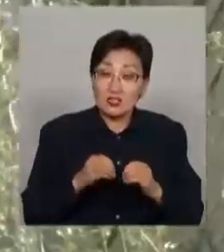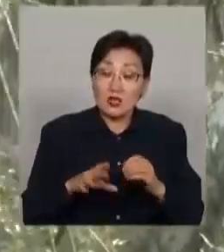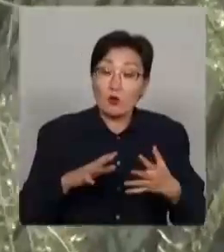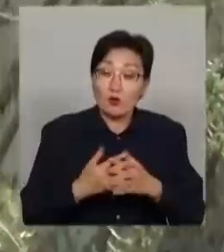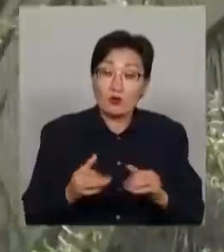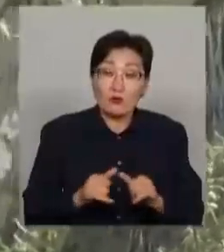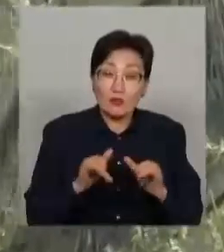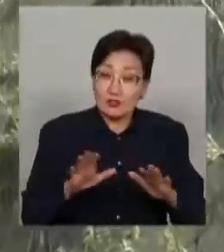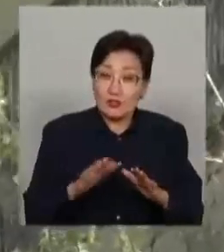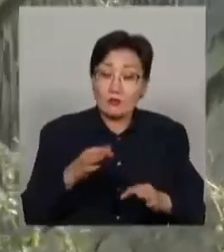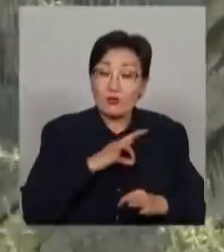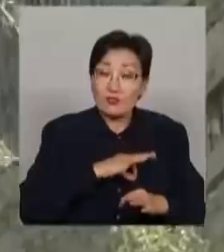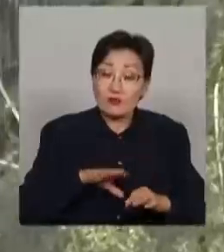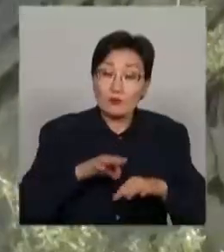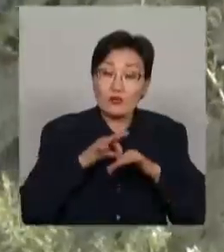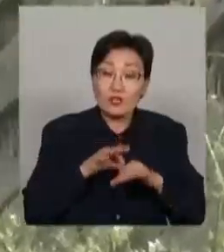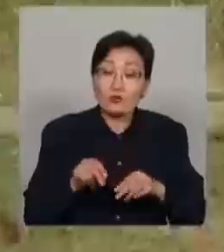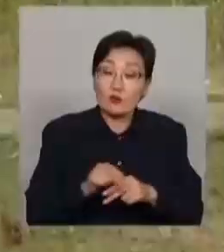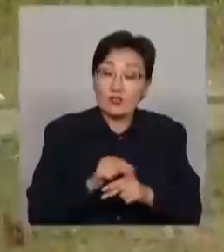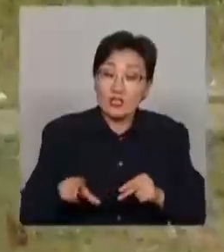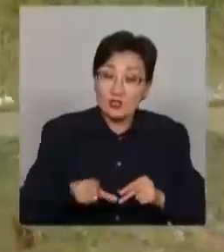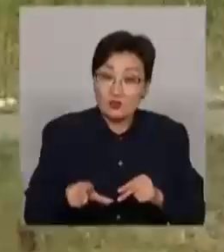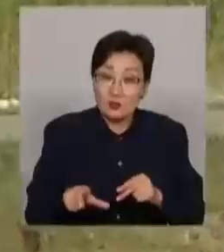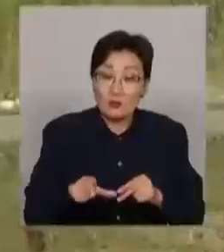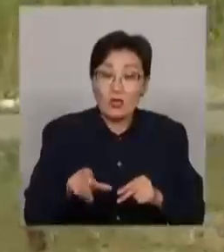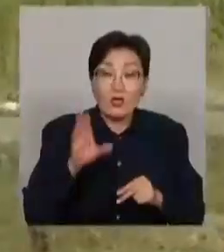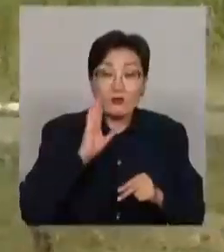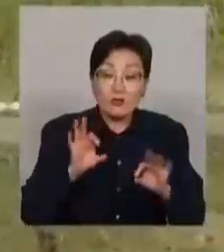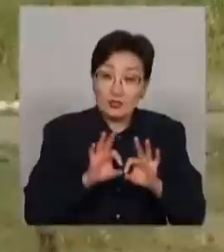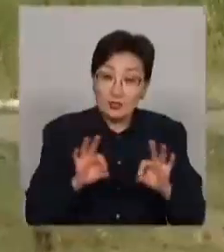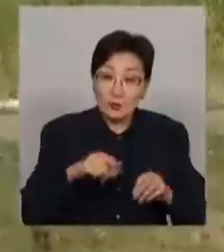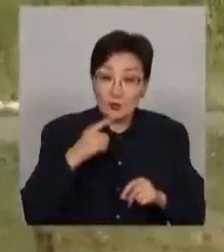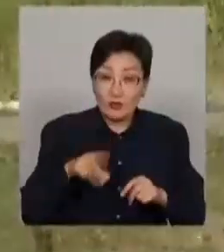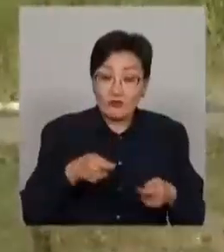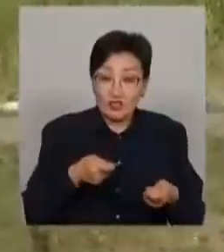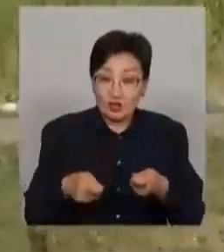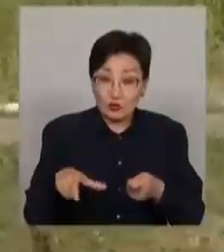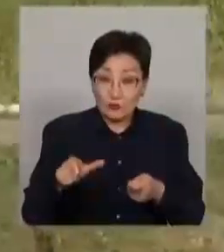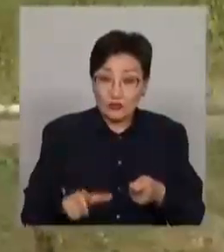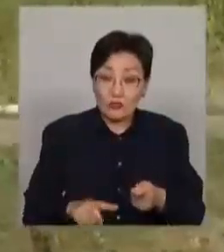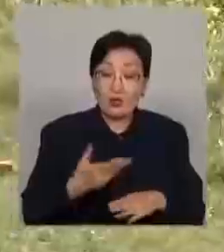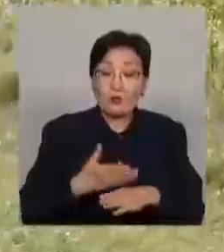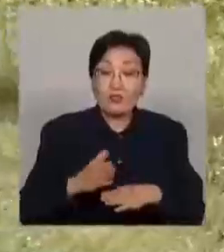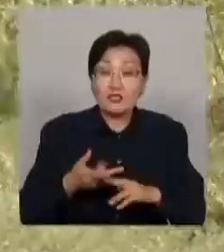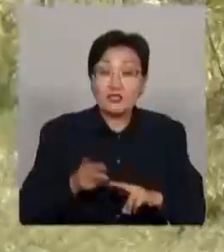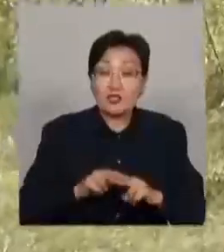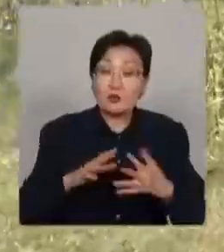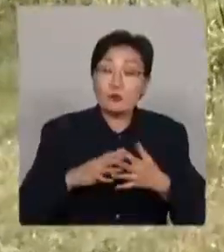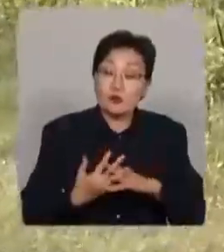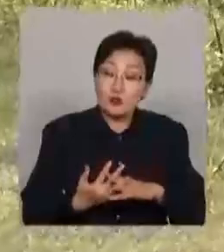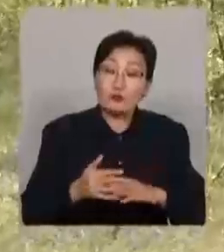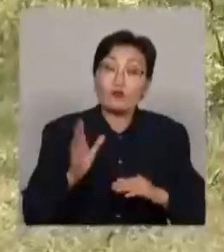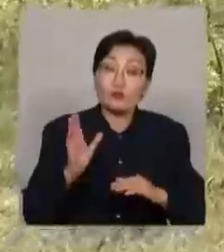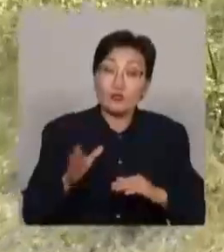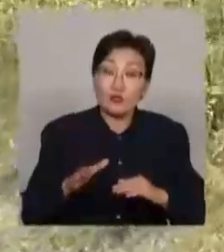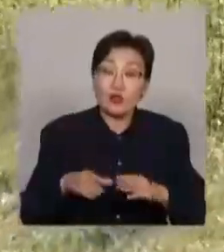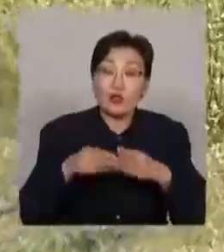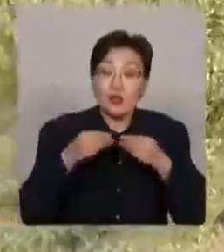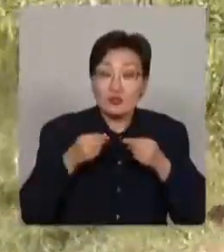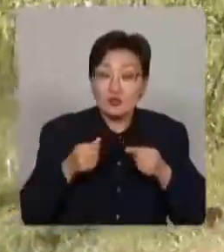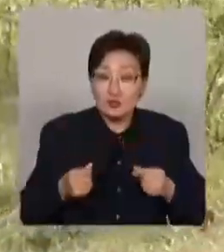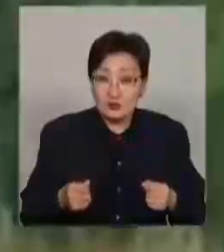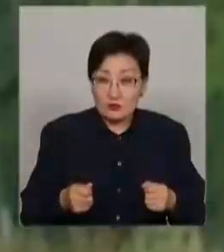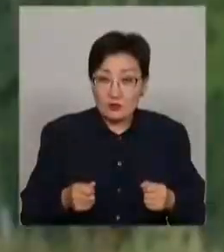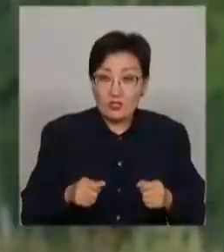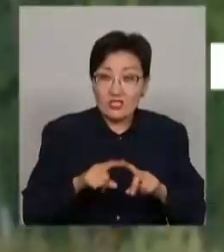неперспективных. Там невыгодно проводить ремонт дорог и сетей водоснабжения, говорят чиновники. Постепенно эти населенные пункты исчезают с карты.